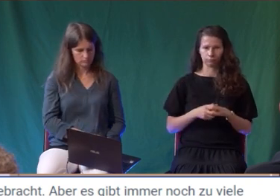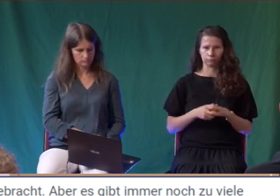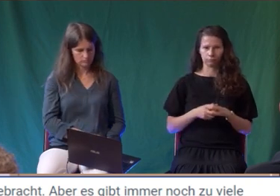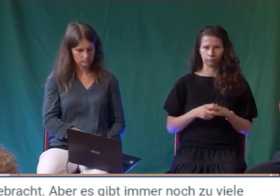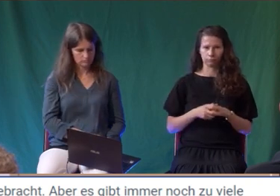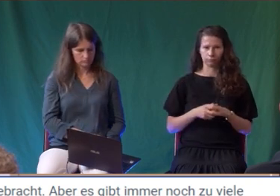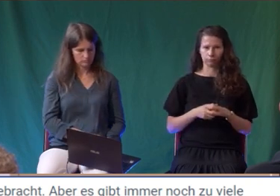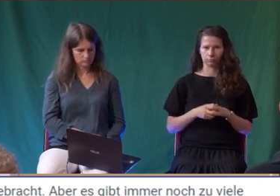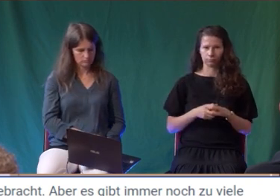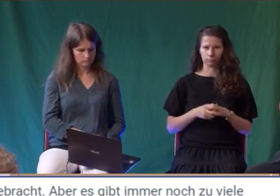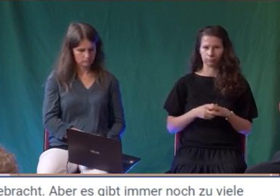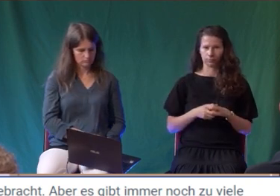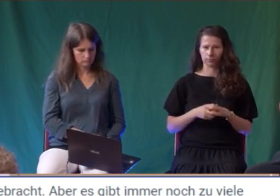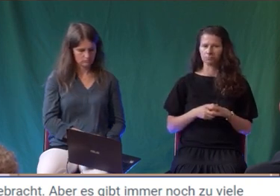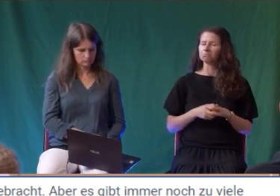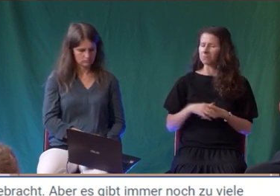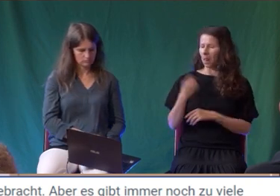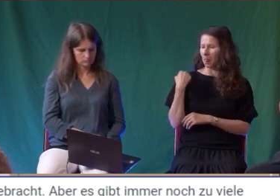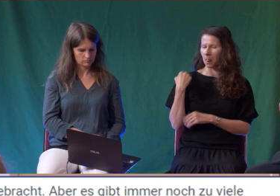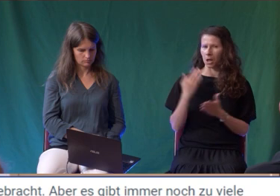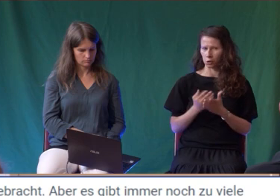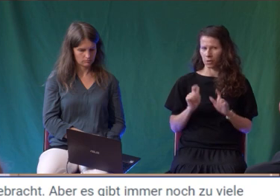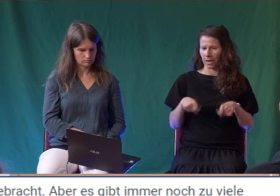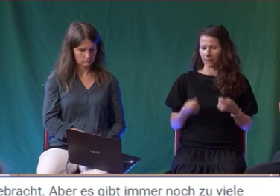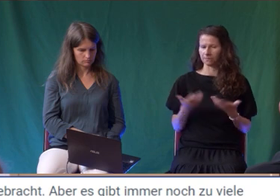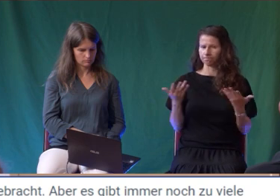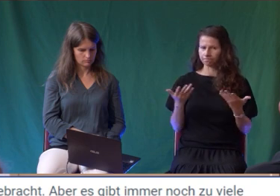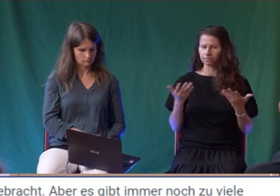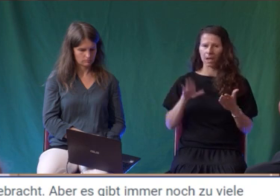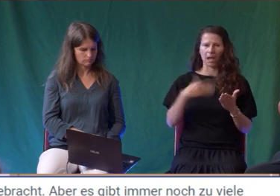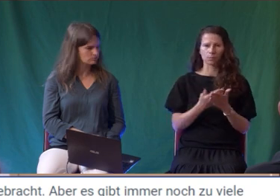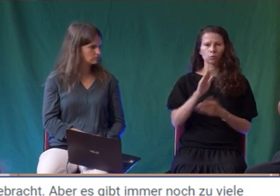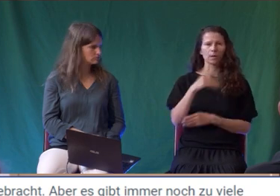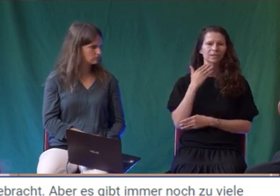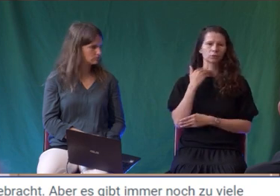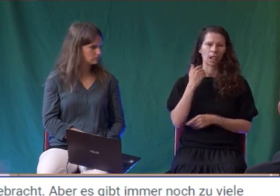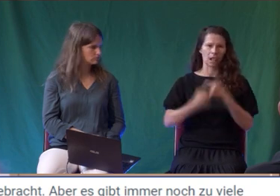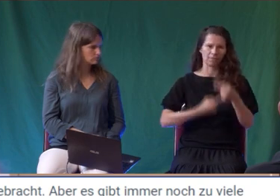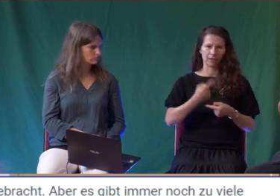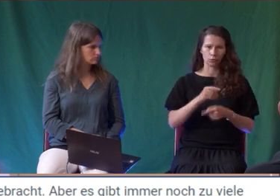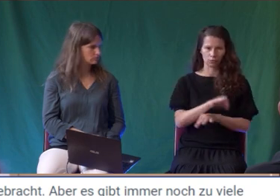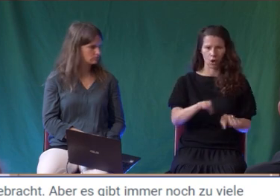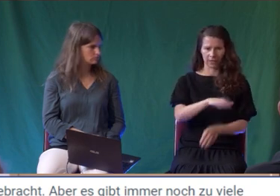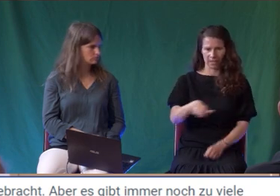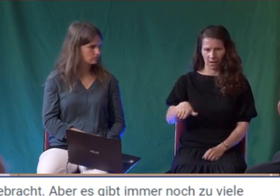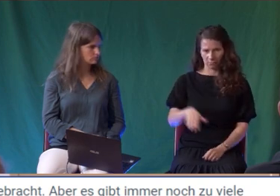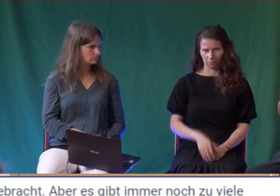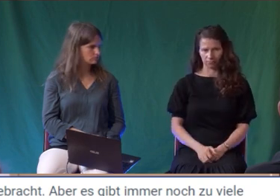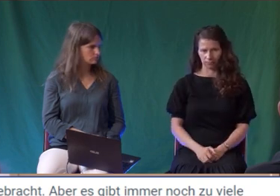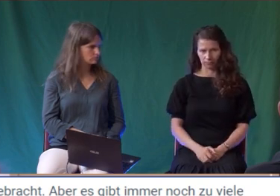schon rauskristallisiert Angebot zum Thema sexuelle Entwicklung unserer Kinder weil